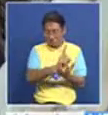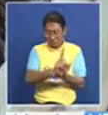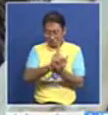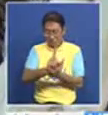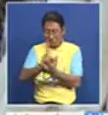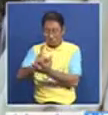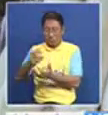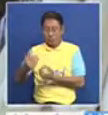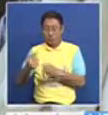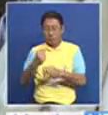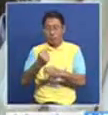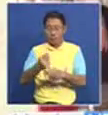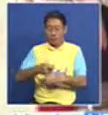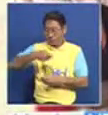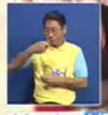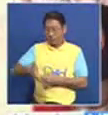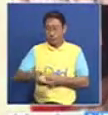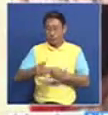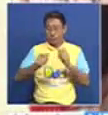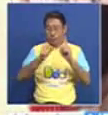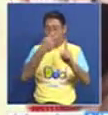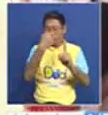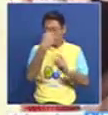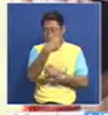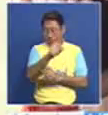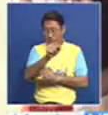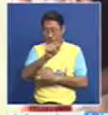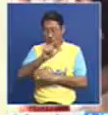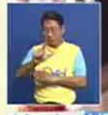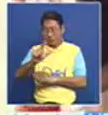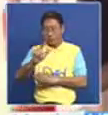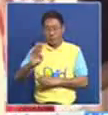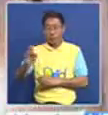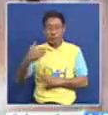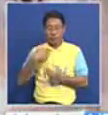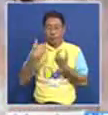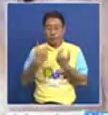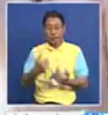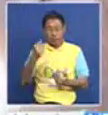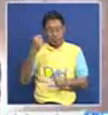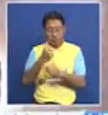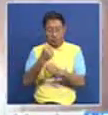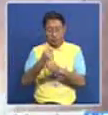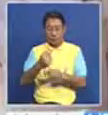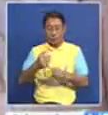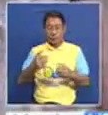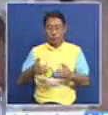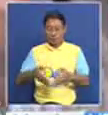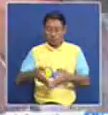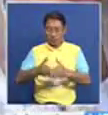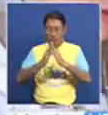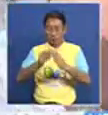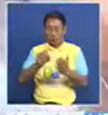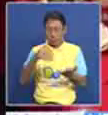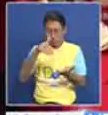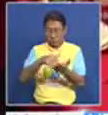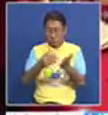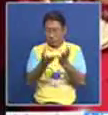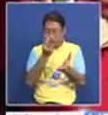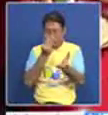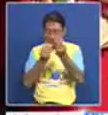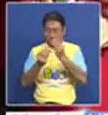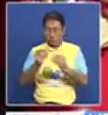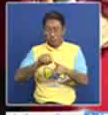ร้างรายได้ปีละกว่า10ล้านบาทค่ะปัจจุบันนี้นะคะก็มีการจัดตั้งเป็นกลุ่มวิสาหกิจชุมชนและศูนย์เรียนรู้กระทงจากเ